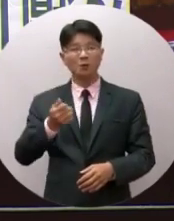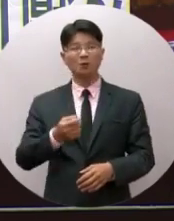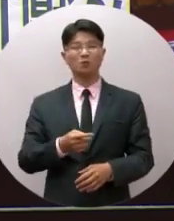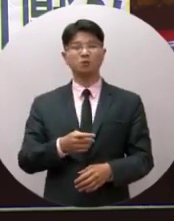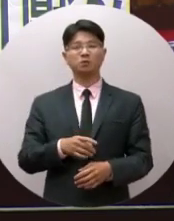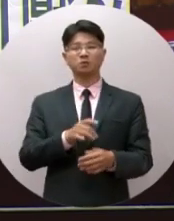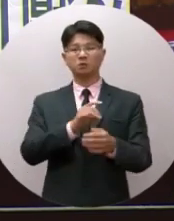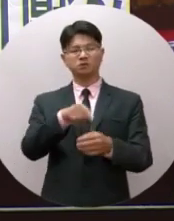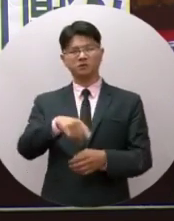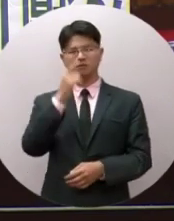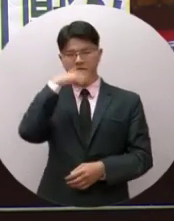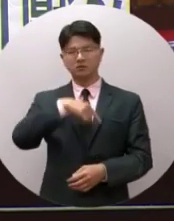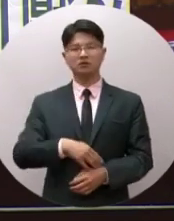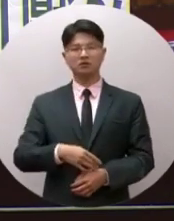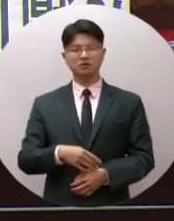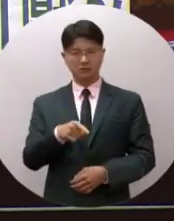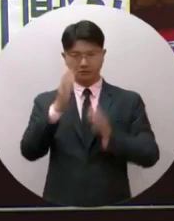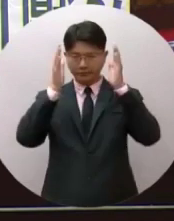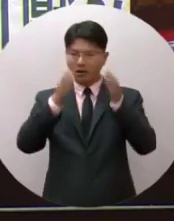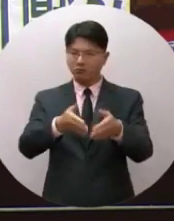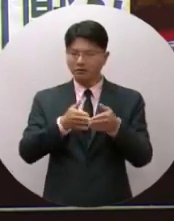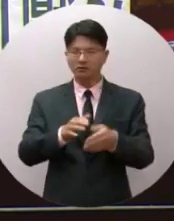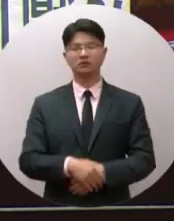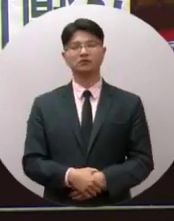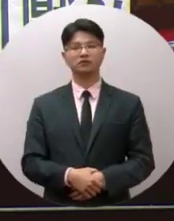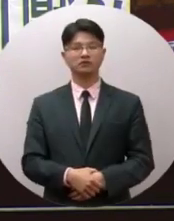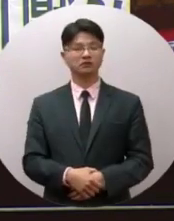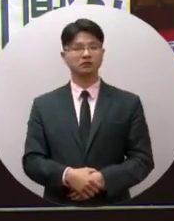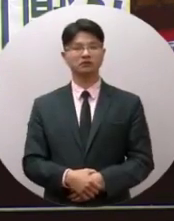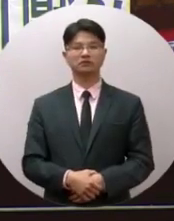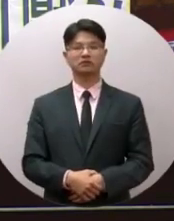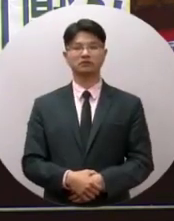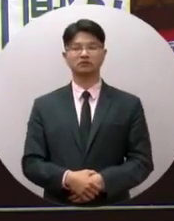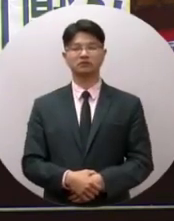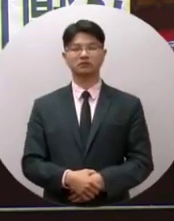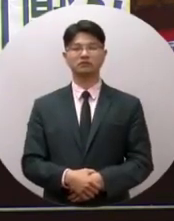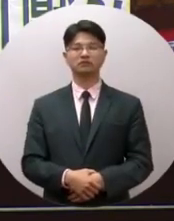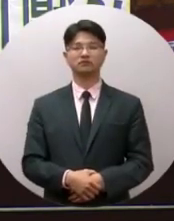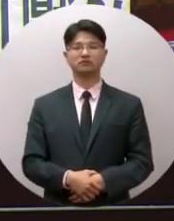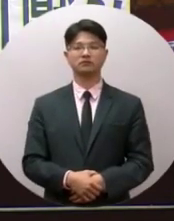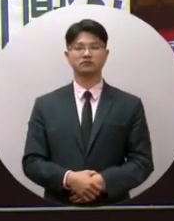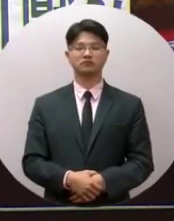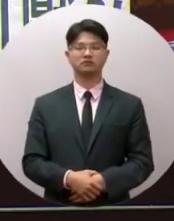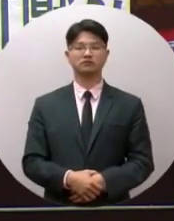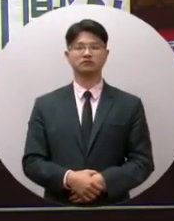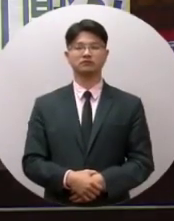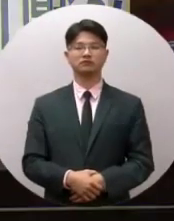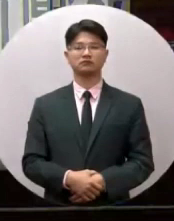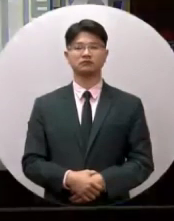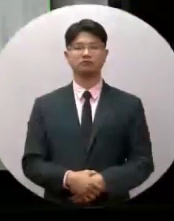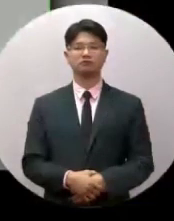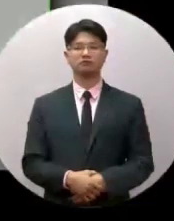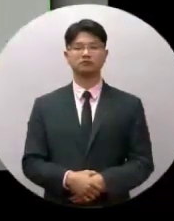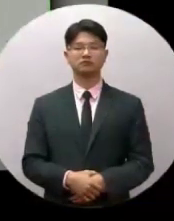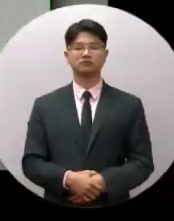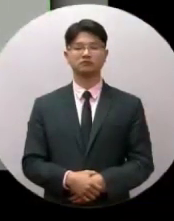戏言，妈呢？原本好，那我们再看另外一句话，你再看一下，来来来，看第二个了，看第二个了。 领导